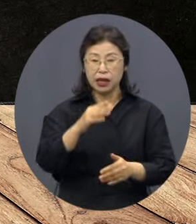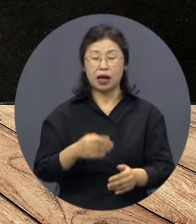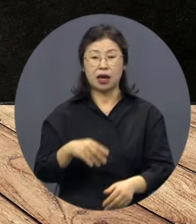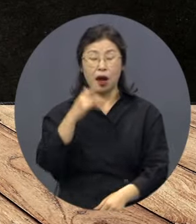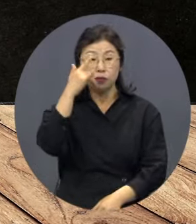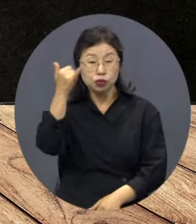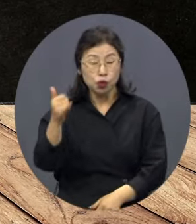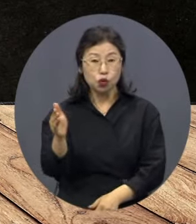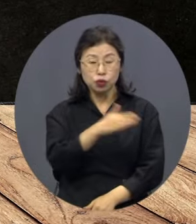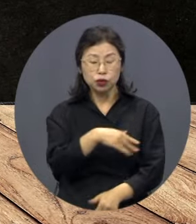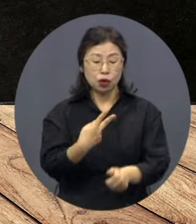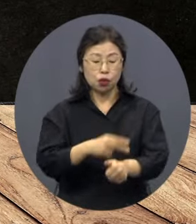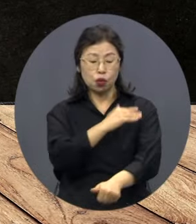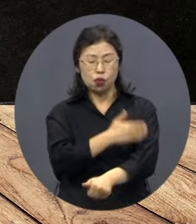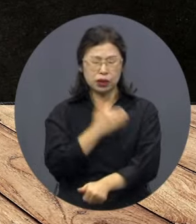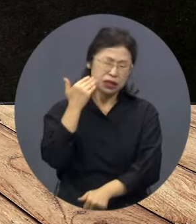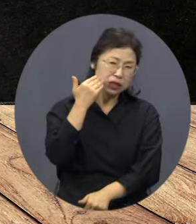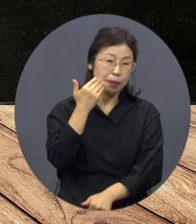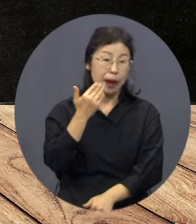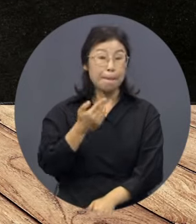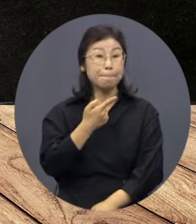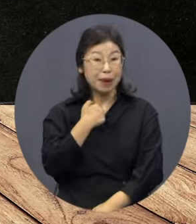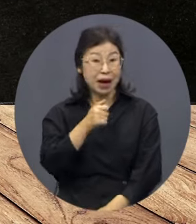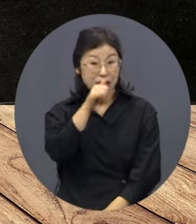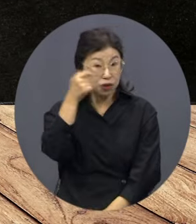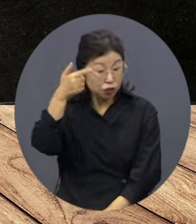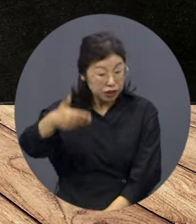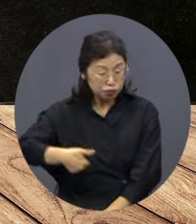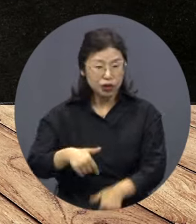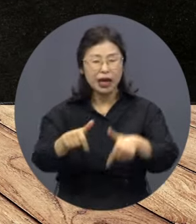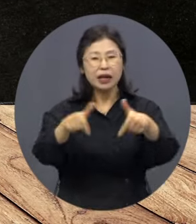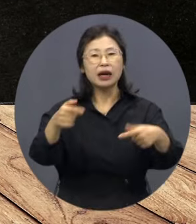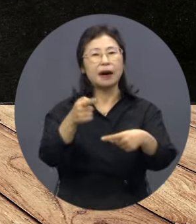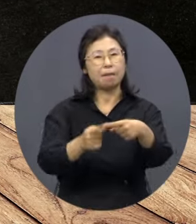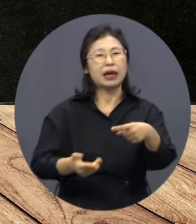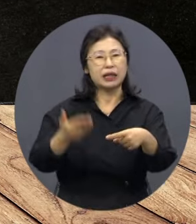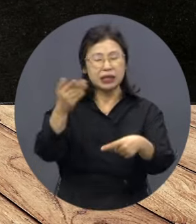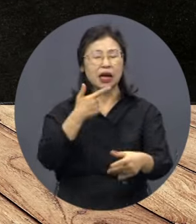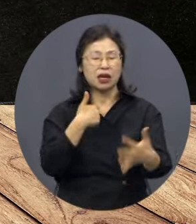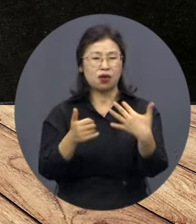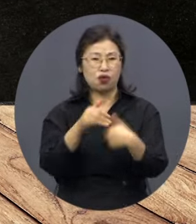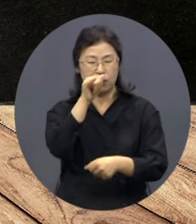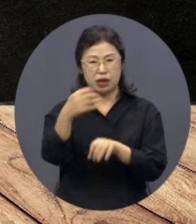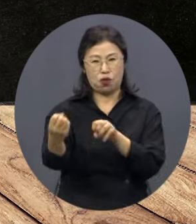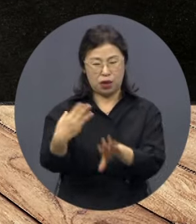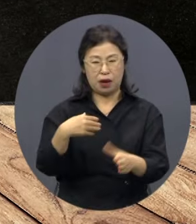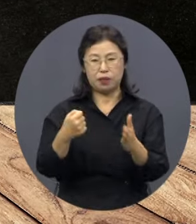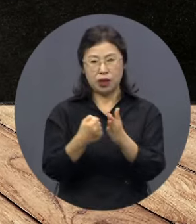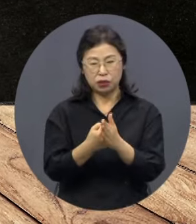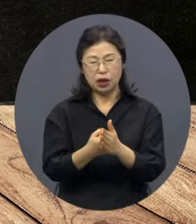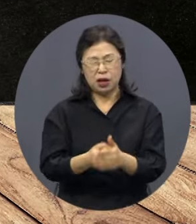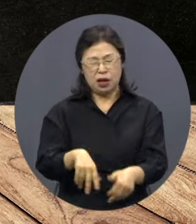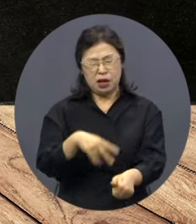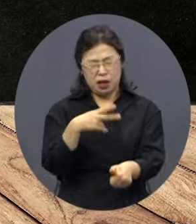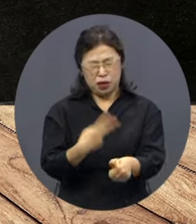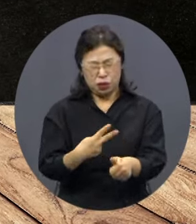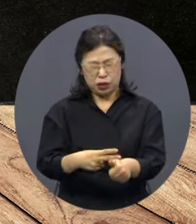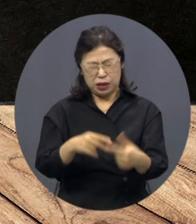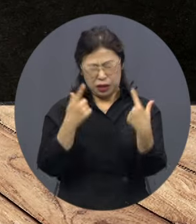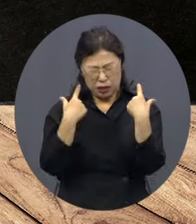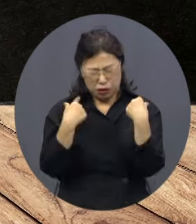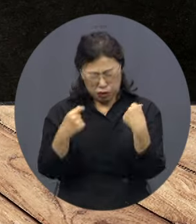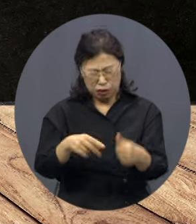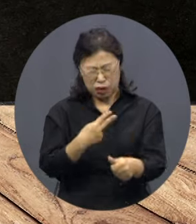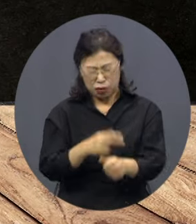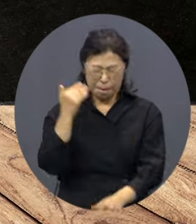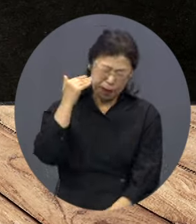보호자로부터 교권 침해를 당한 적이 있느냐는 질문해 각각 절반 이상이 경험이 있다고 답해 여전히 많은 교사들이 교권